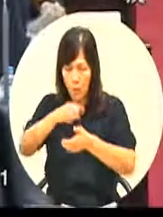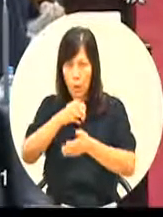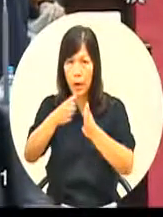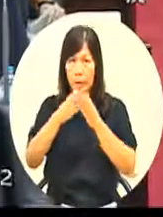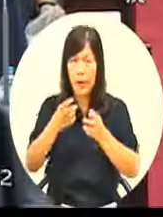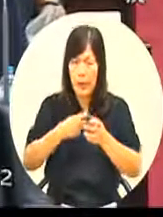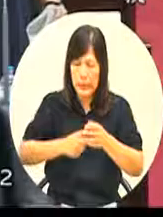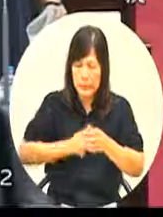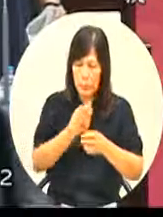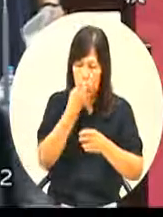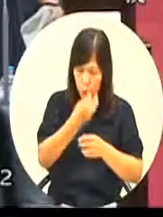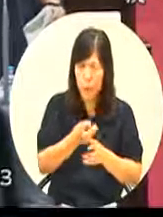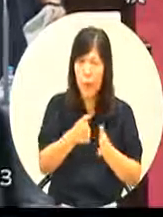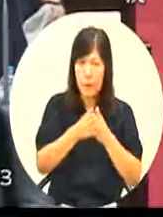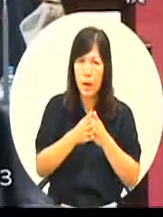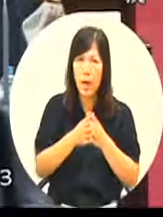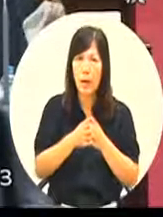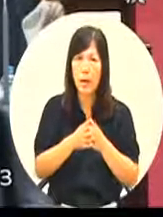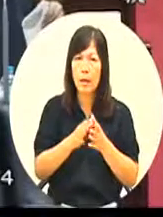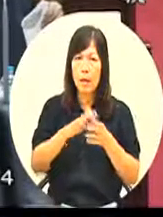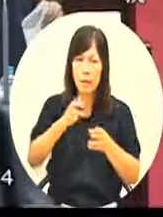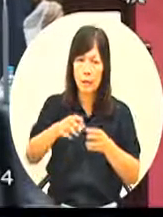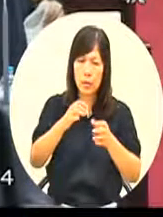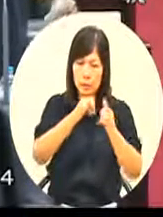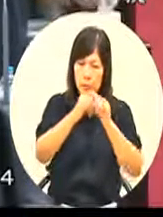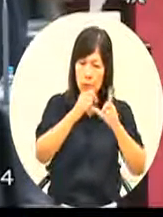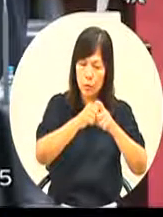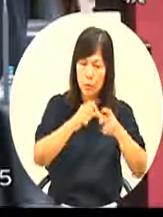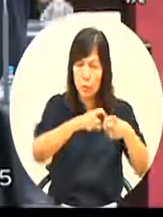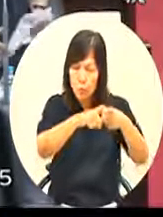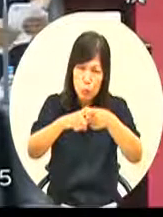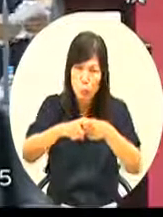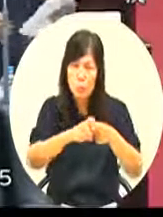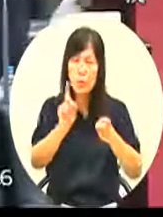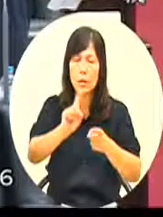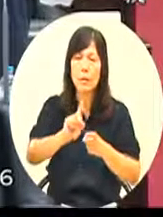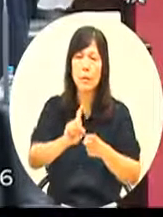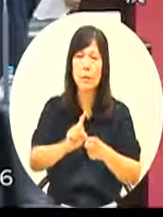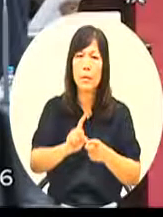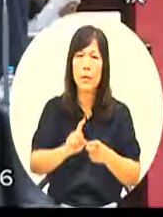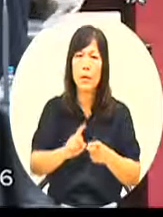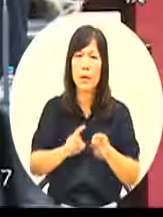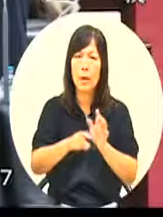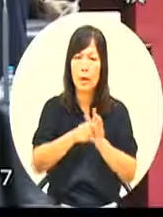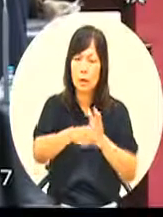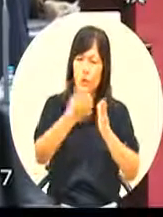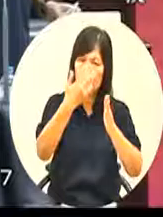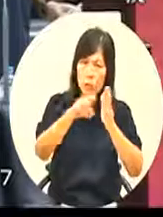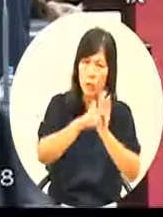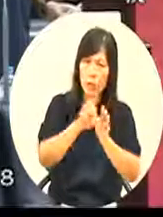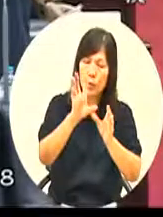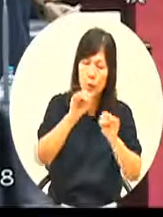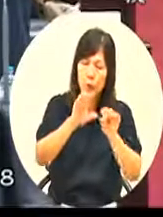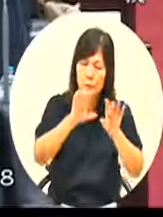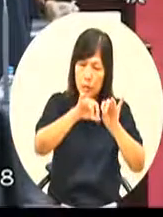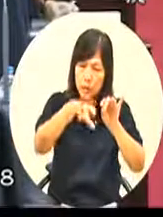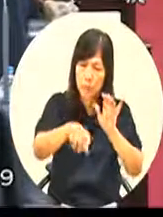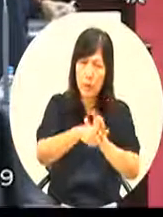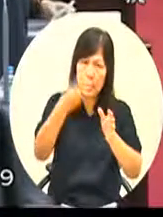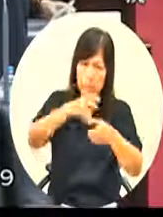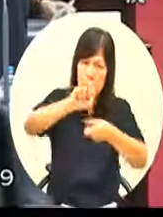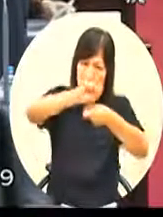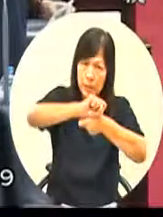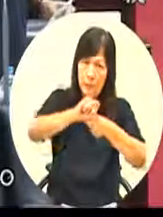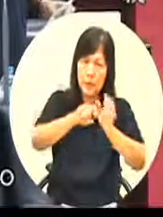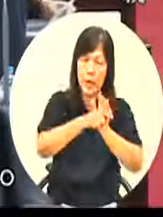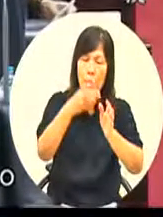去现场来看，那看这个学校跟社区的结合的程度，我们这个学校有没有空间在增设非